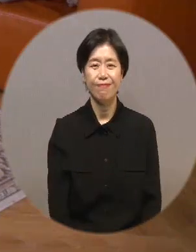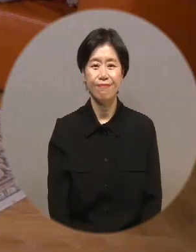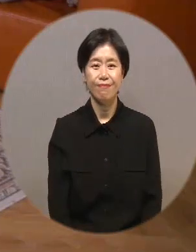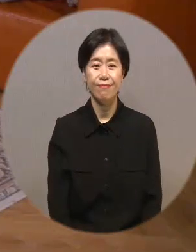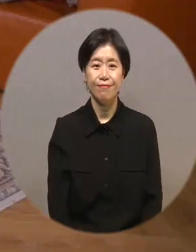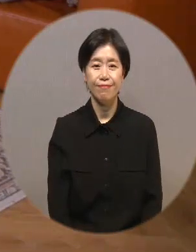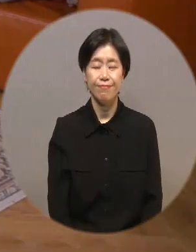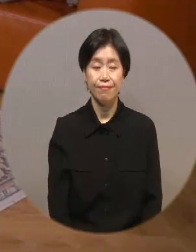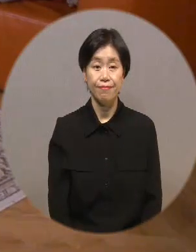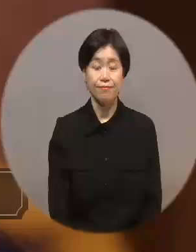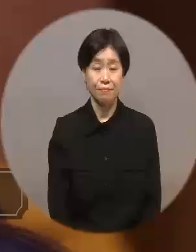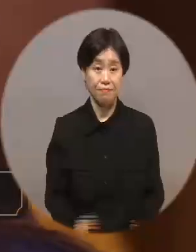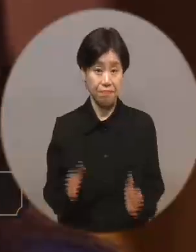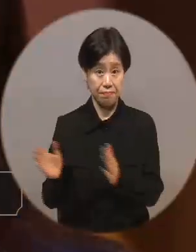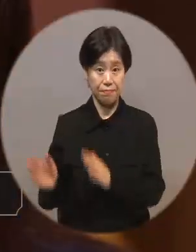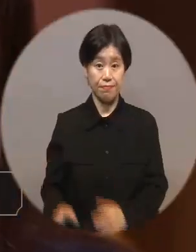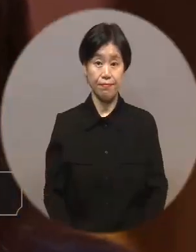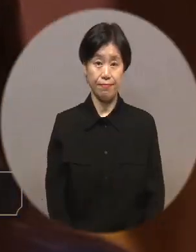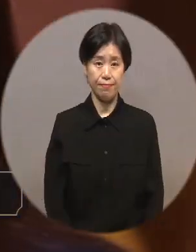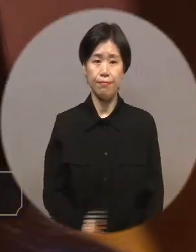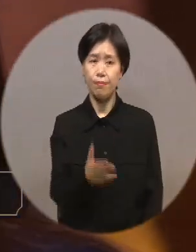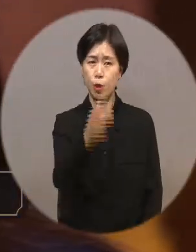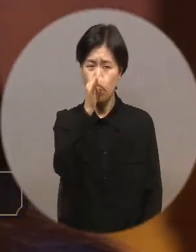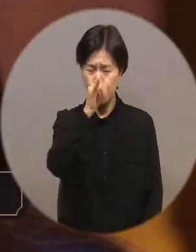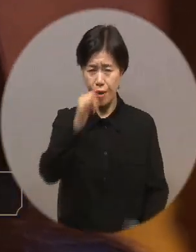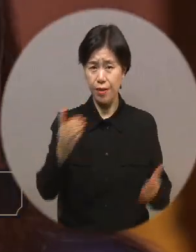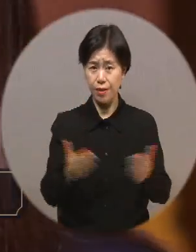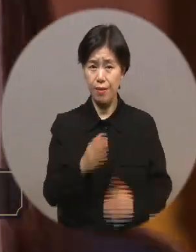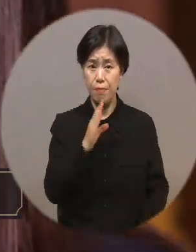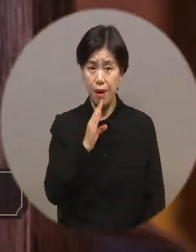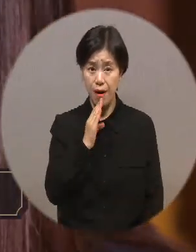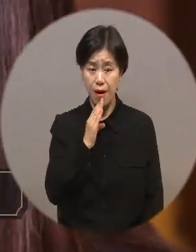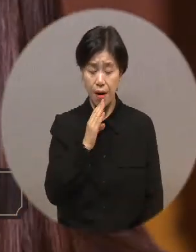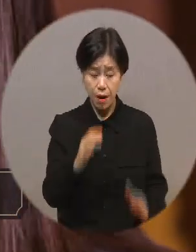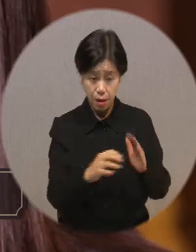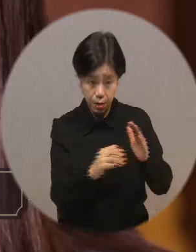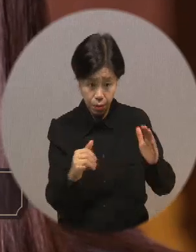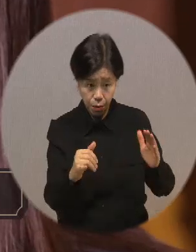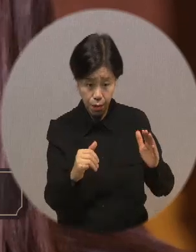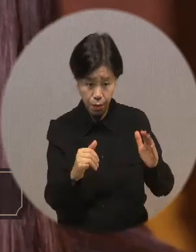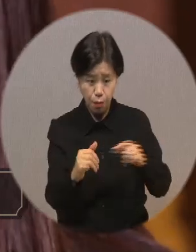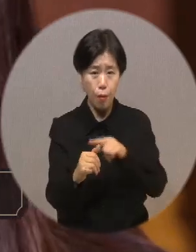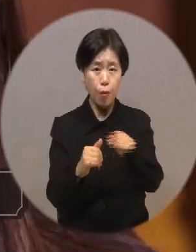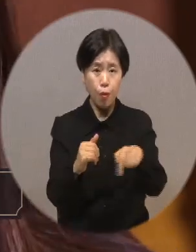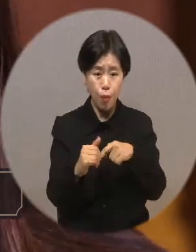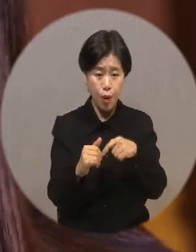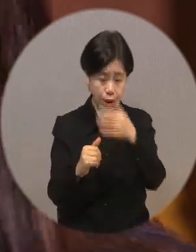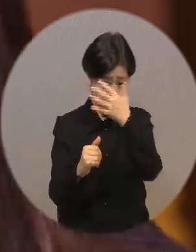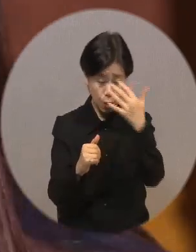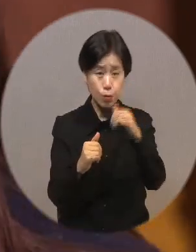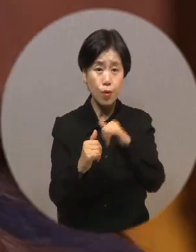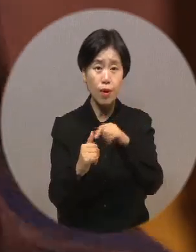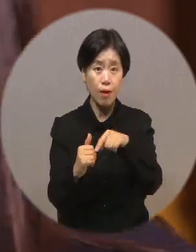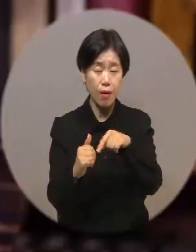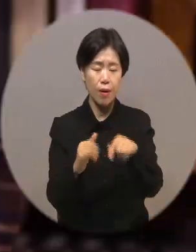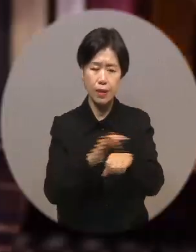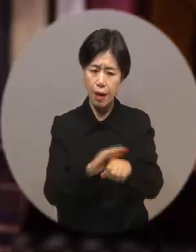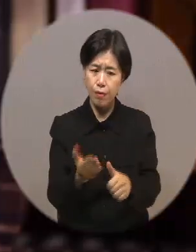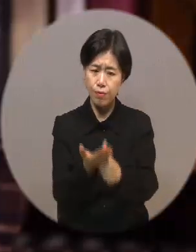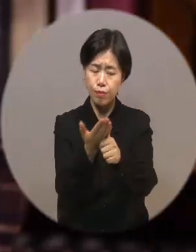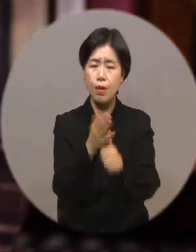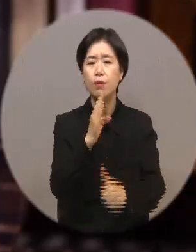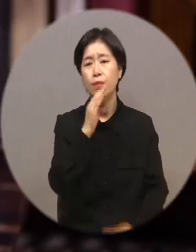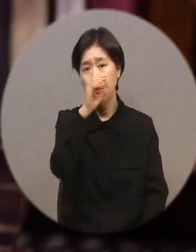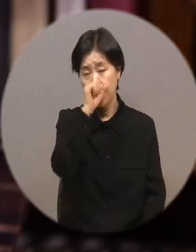좀 민감한 질문이 될 수 있는데 물론 너무 훌륭한 일을 하고 계시지만 한 개인으로서의 행복도 있잖아요. 물론 행복하시지만 네네.